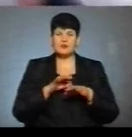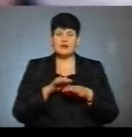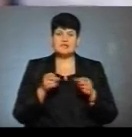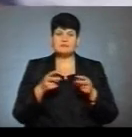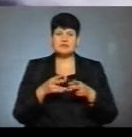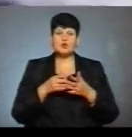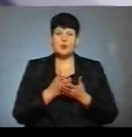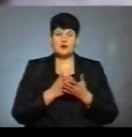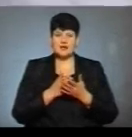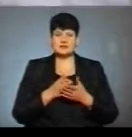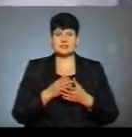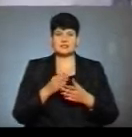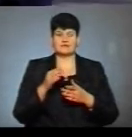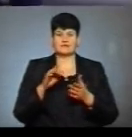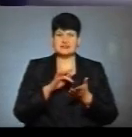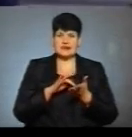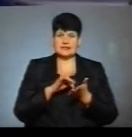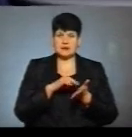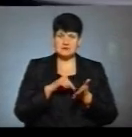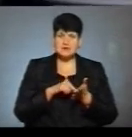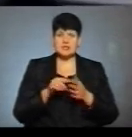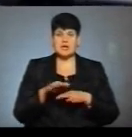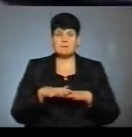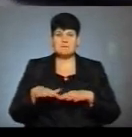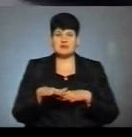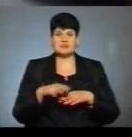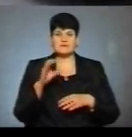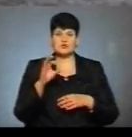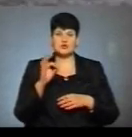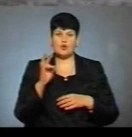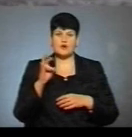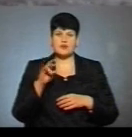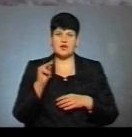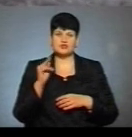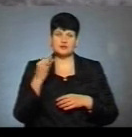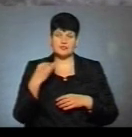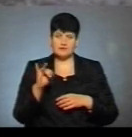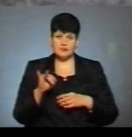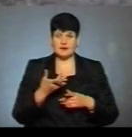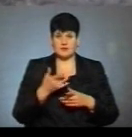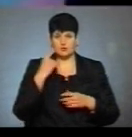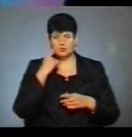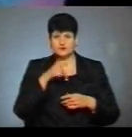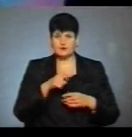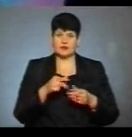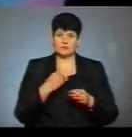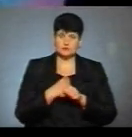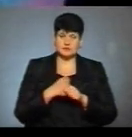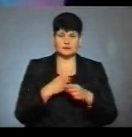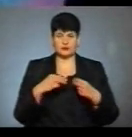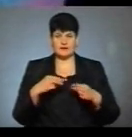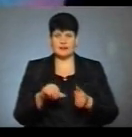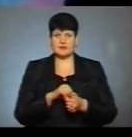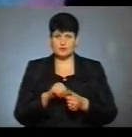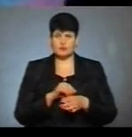центрі міста та на масиві Сонячний, під час яких затримали групу з 9 осіб, яких підозрюють у виготовленні та продажі наркотиків. Одночасно